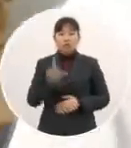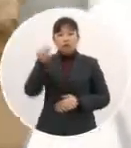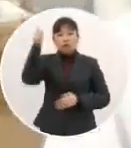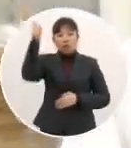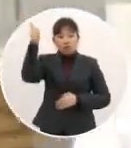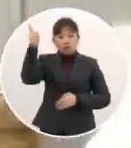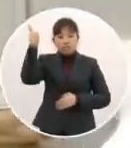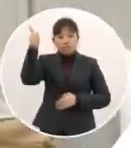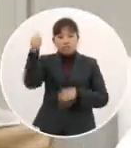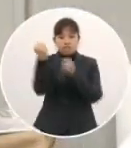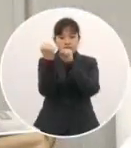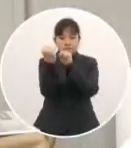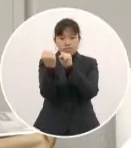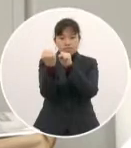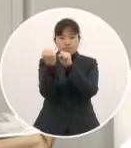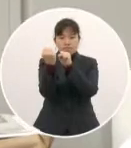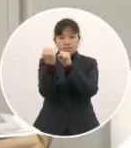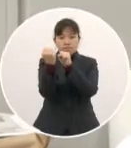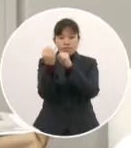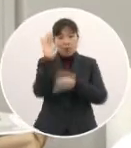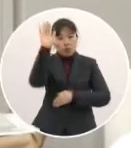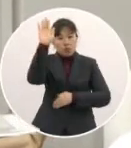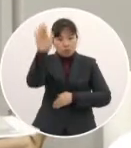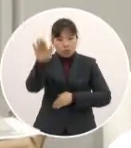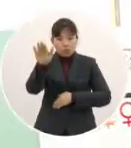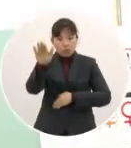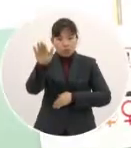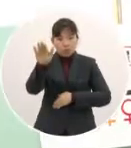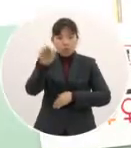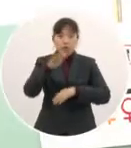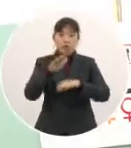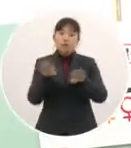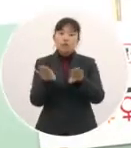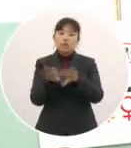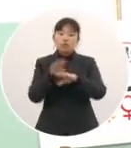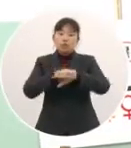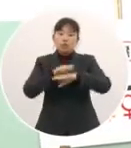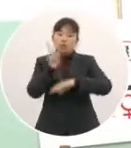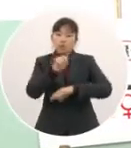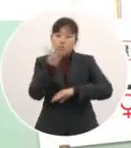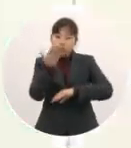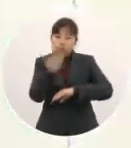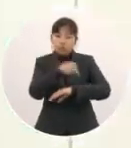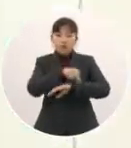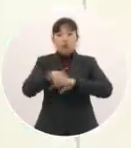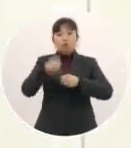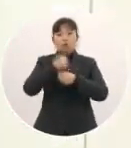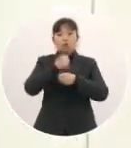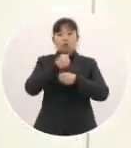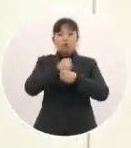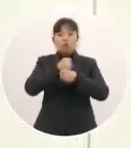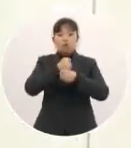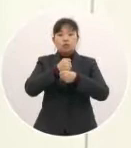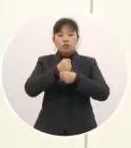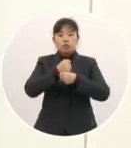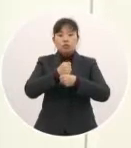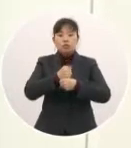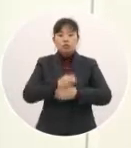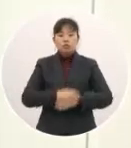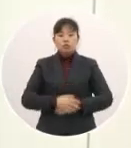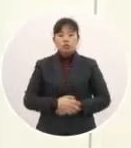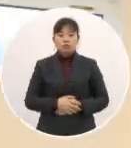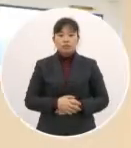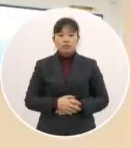上司との面談をやってですね、まあ、今後どういうふうにこう休みを取るのかっていうような計画を作ったりしてます